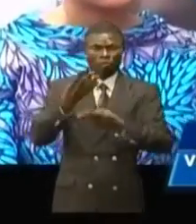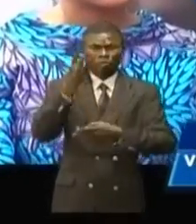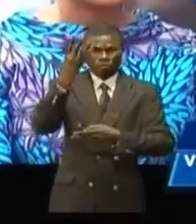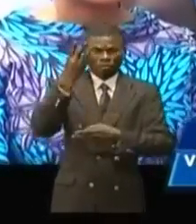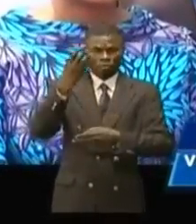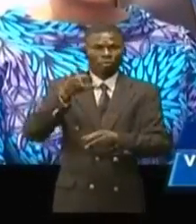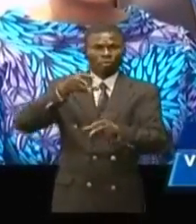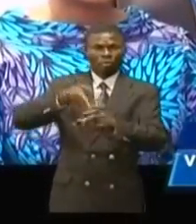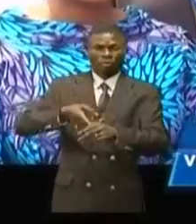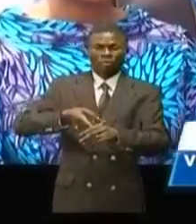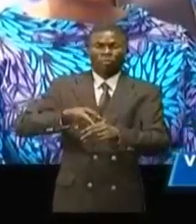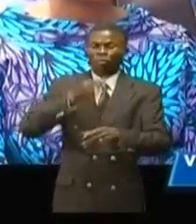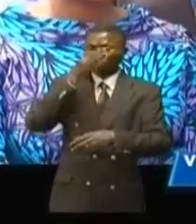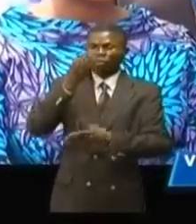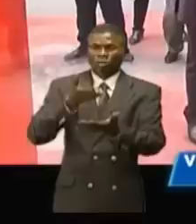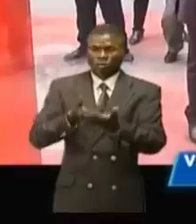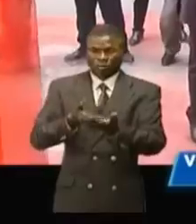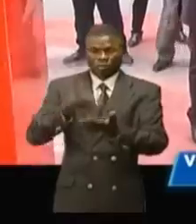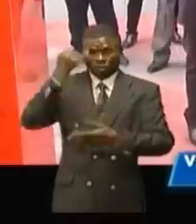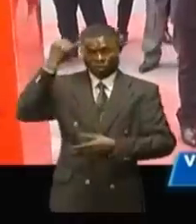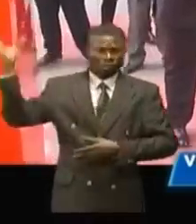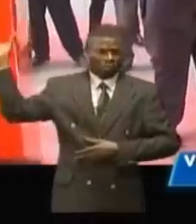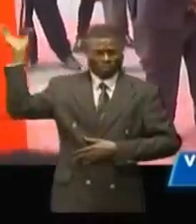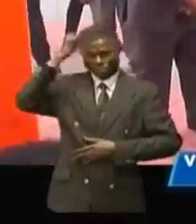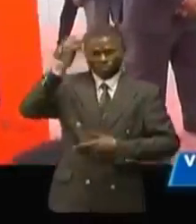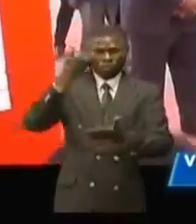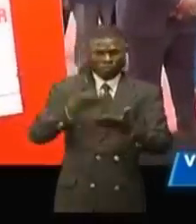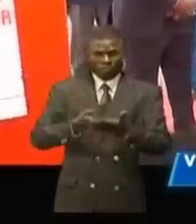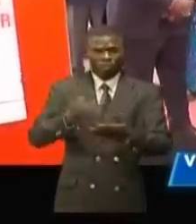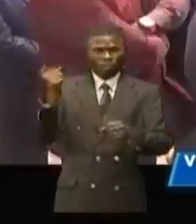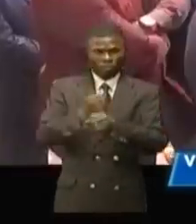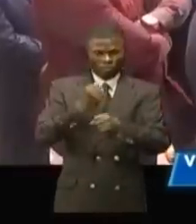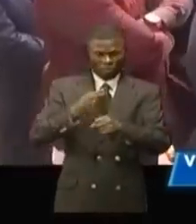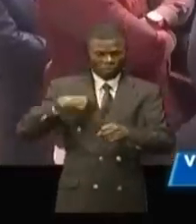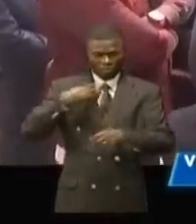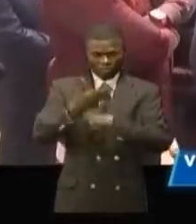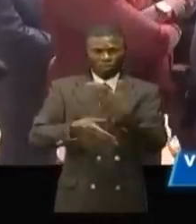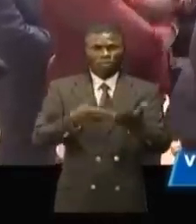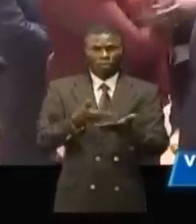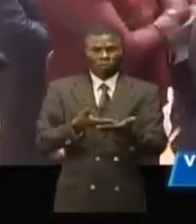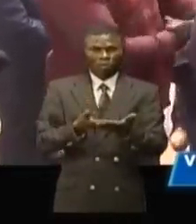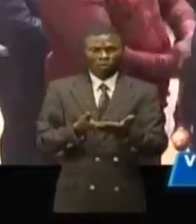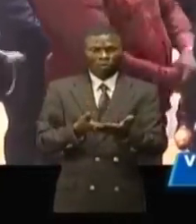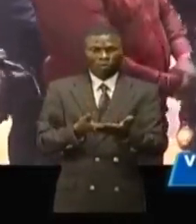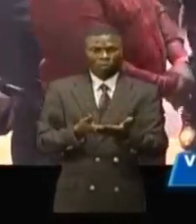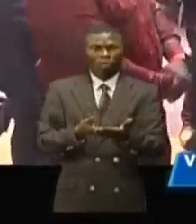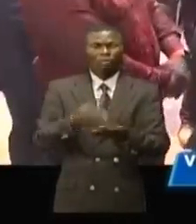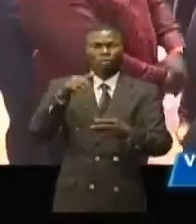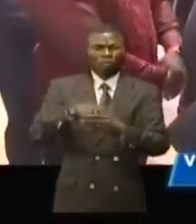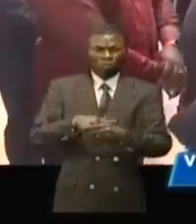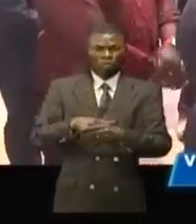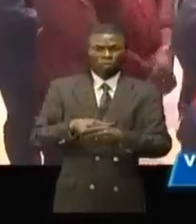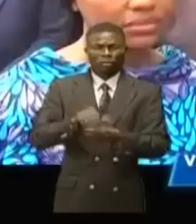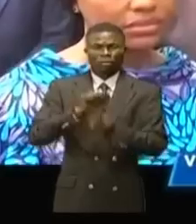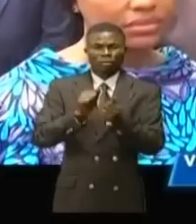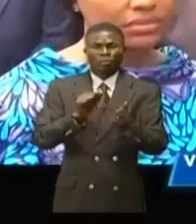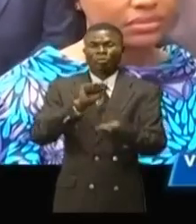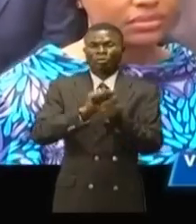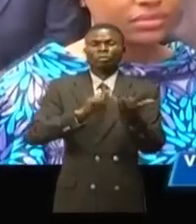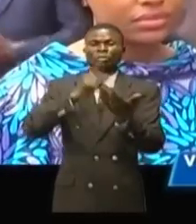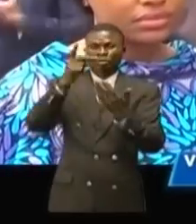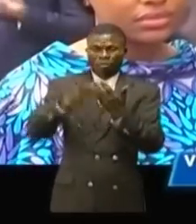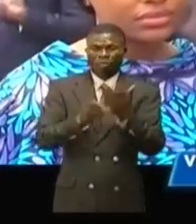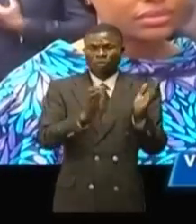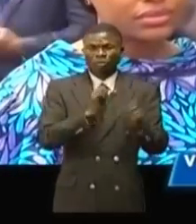nos stations. Comme ça, on a une idée de l'activité que nous sommes appelés à diriger et à contrôler. C'est un programme que nous